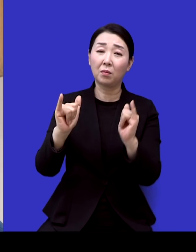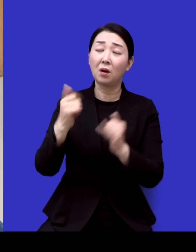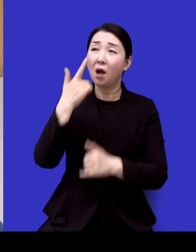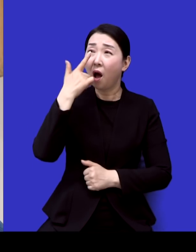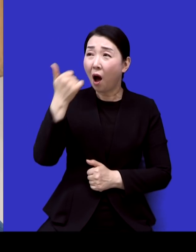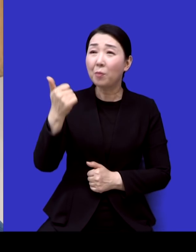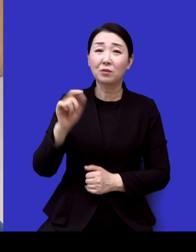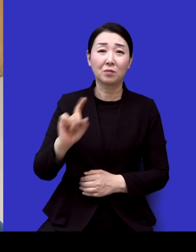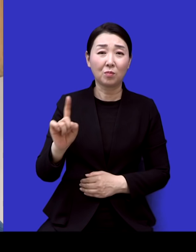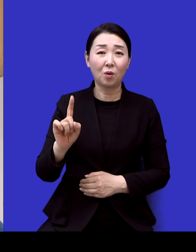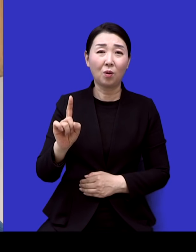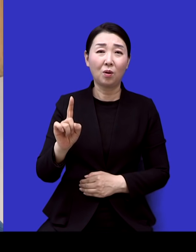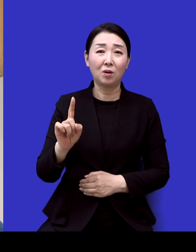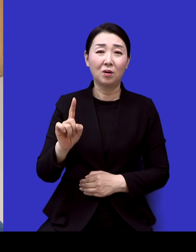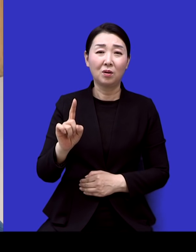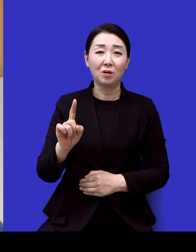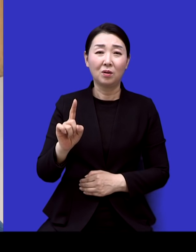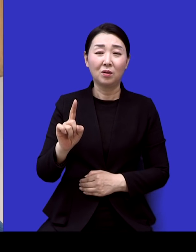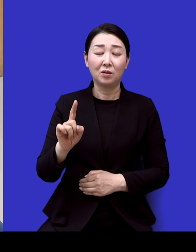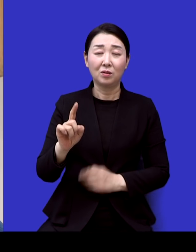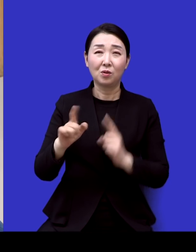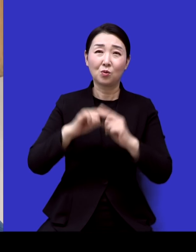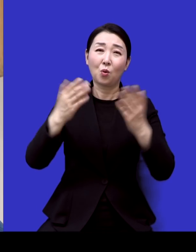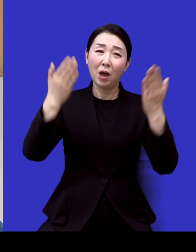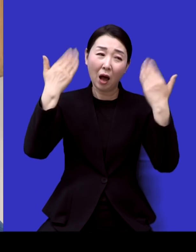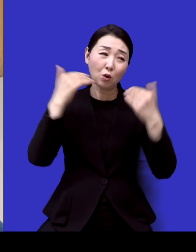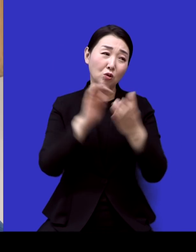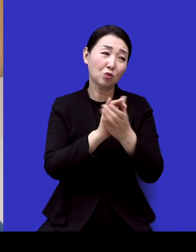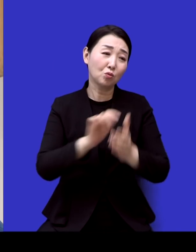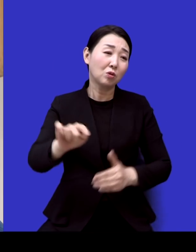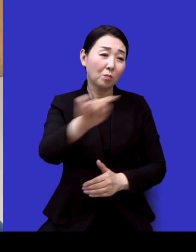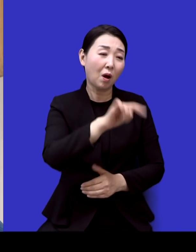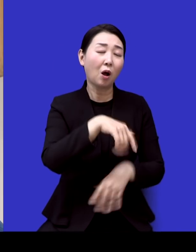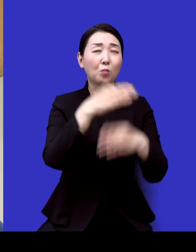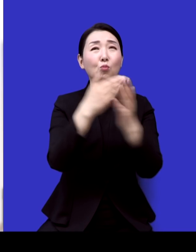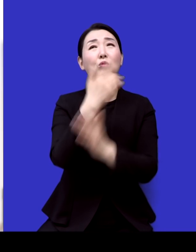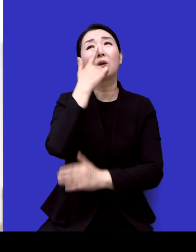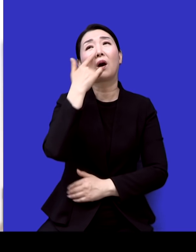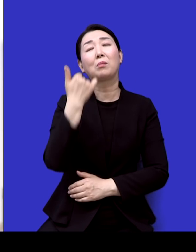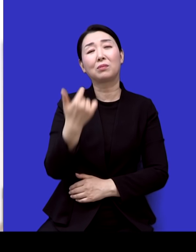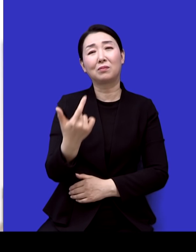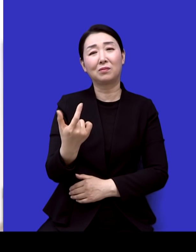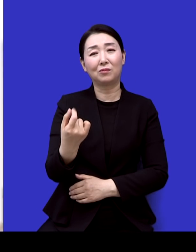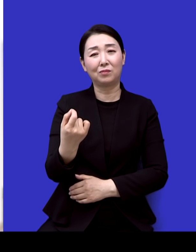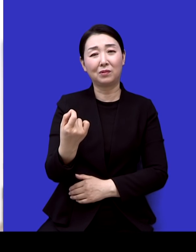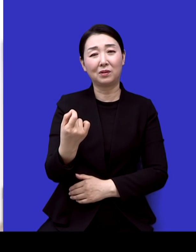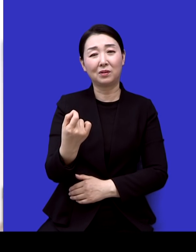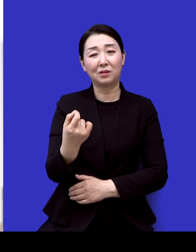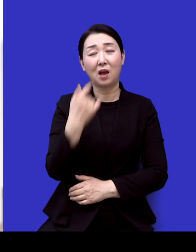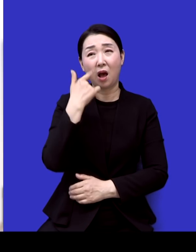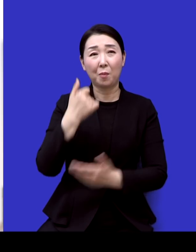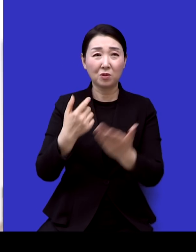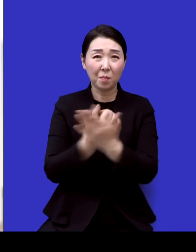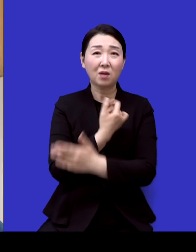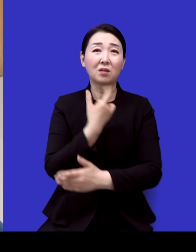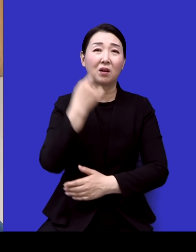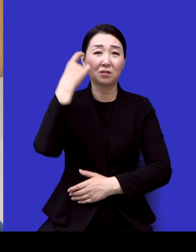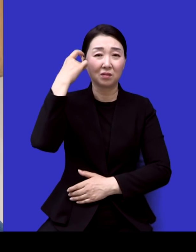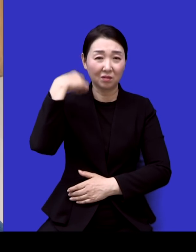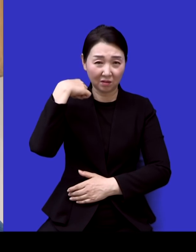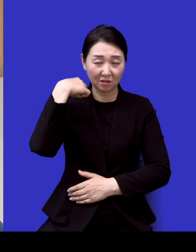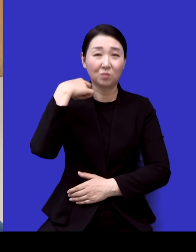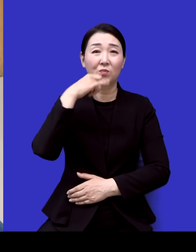항상 이제 주일학교 친구들이나 하는 걸 보면 모두의 아버지 같은 아버지를 뺏긴 것 같은 느낌도